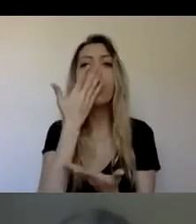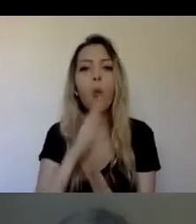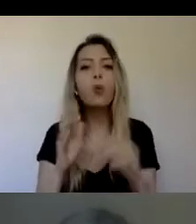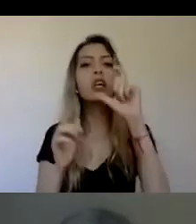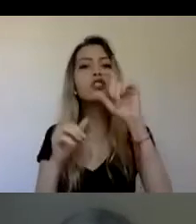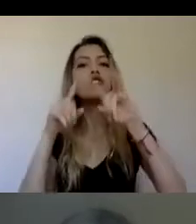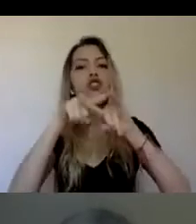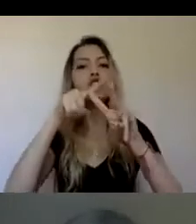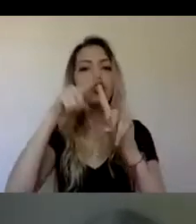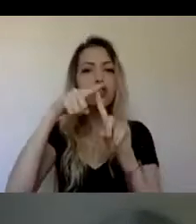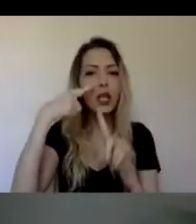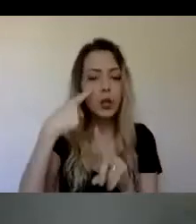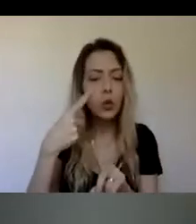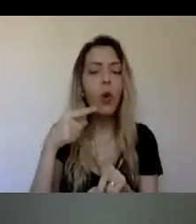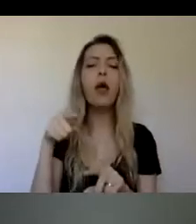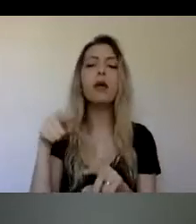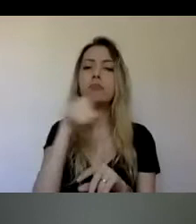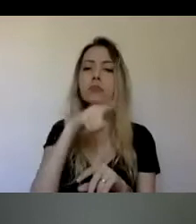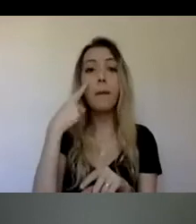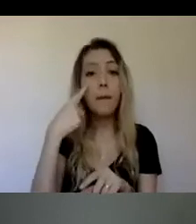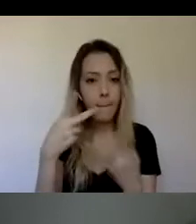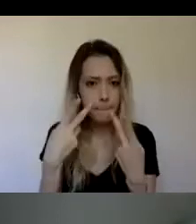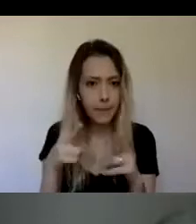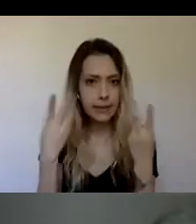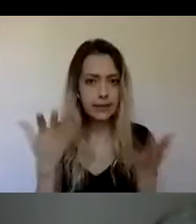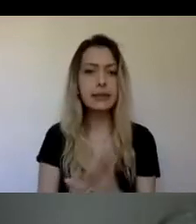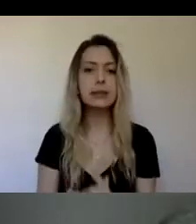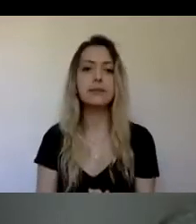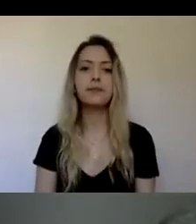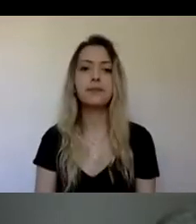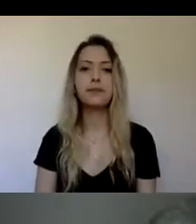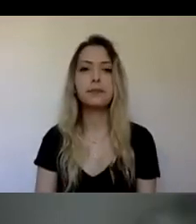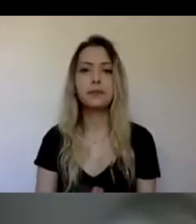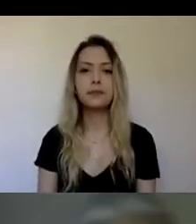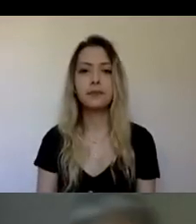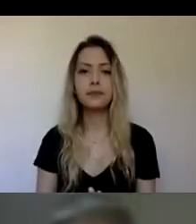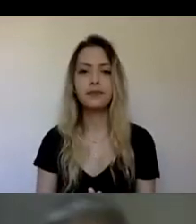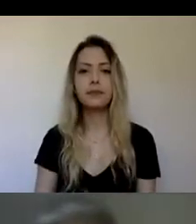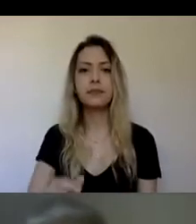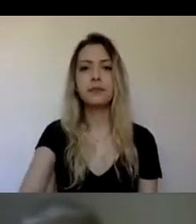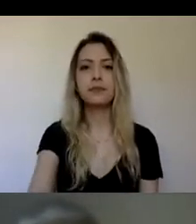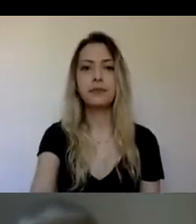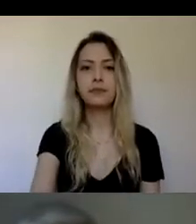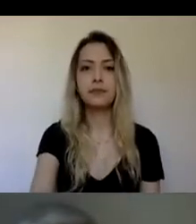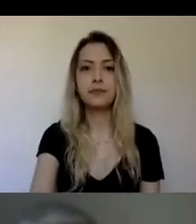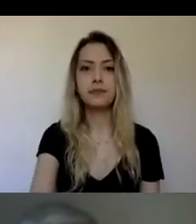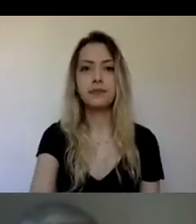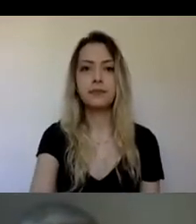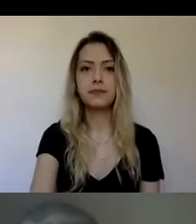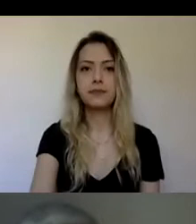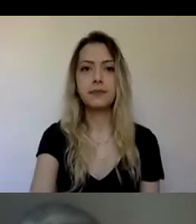konuda yönergeler sizinle paylaşıyoruz. Ve şimdi sözü sevgili Adem arkadaş Biber'e veriyoruz. Buyurun